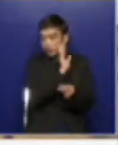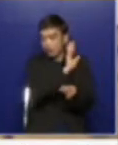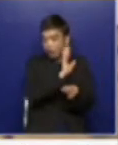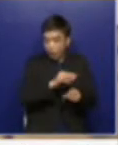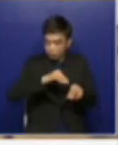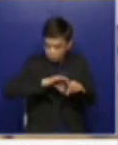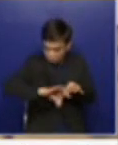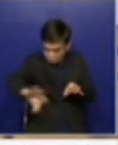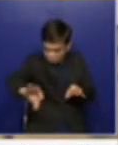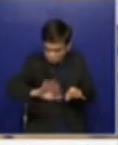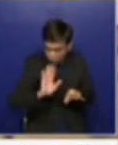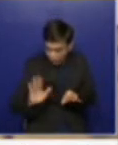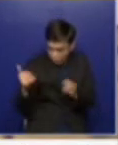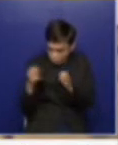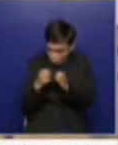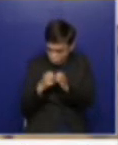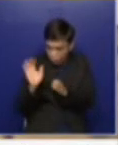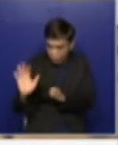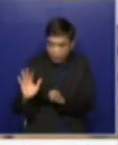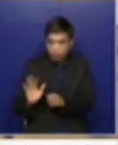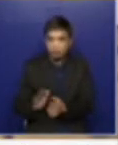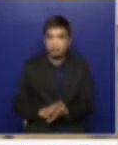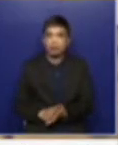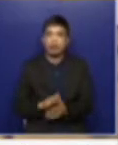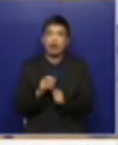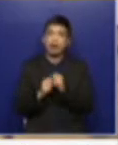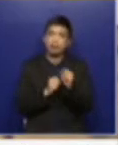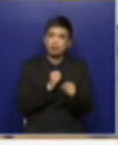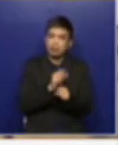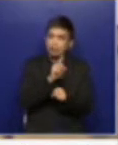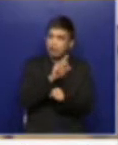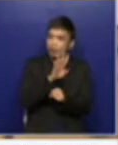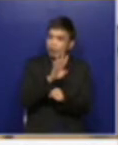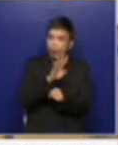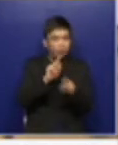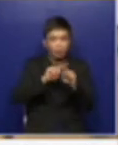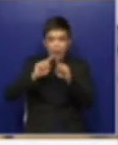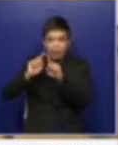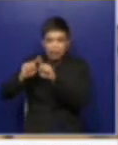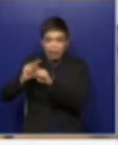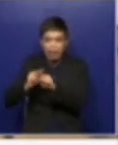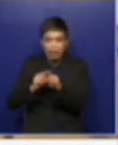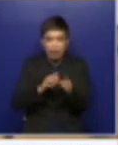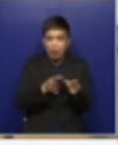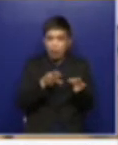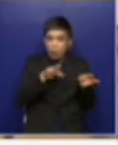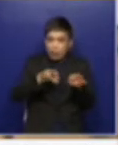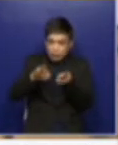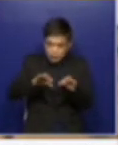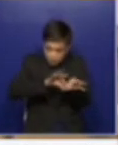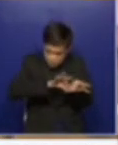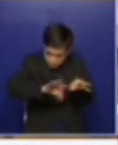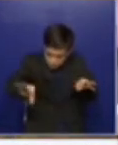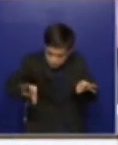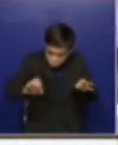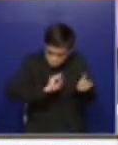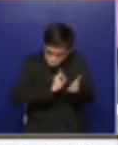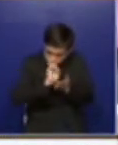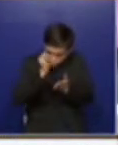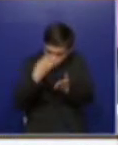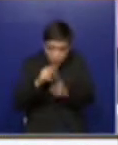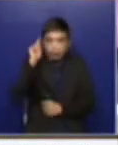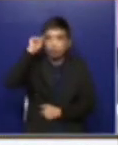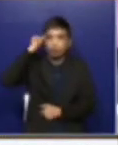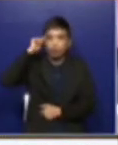2469-96มาป่าไม้ก็ขีด2482เราไม่รู้ว่าไปขีดชัดอะไรยังไงเสร็จแล้